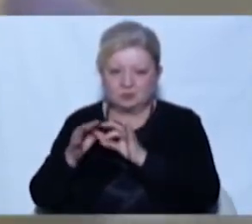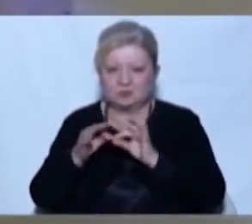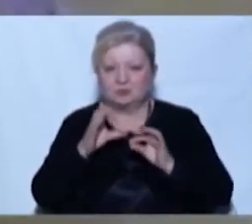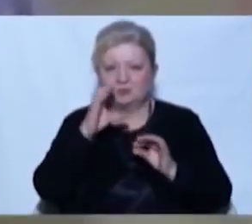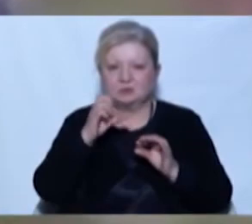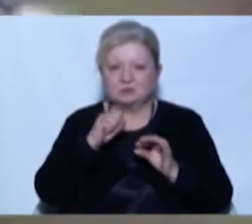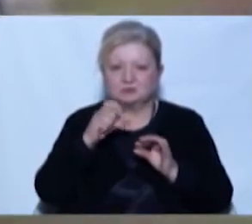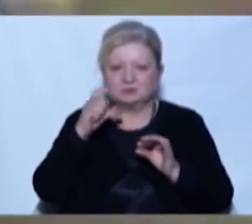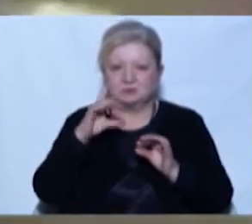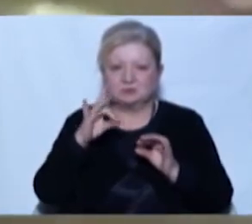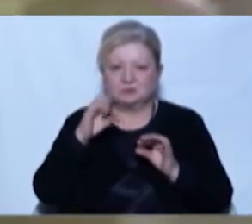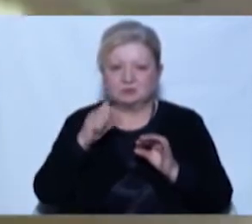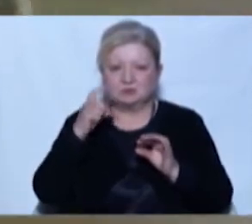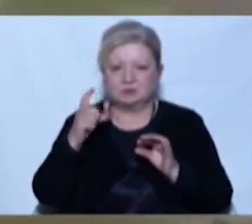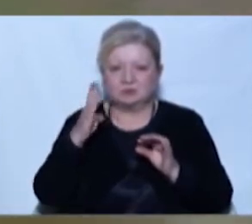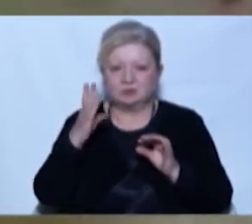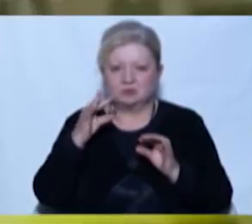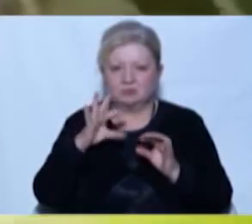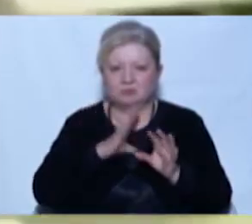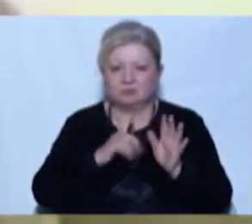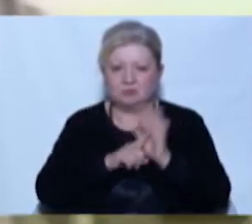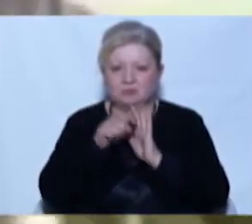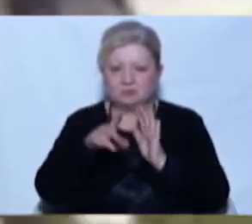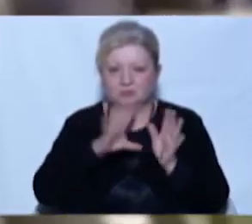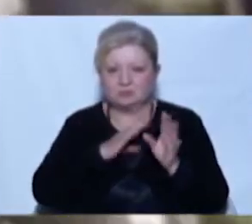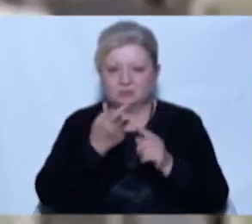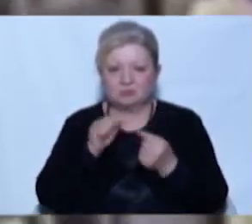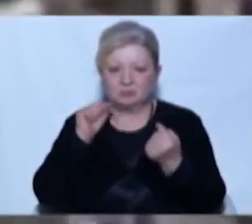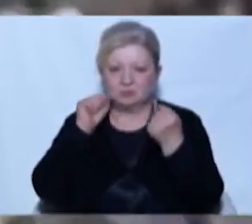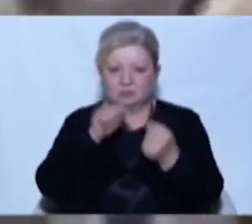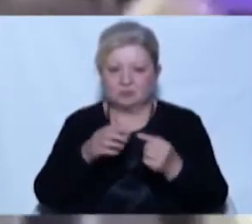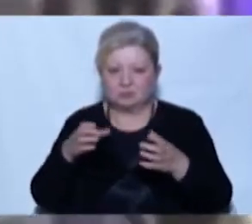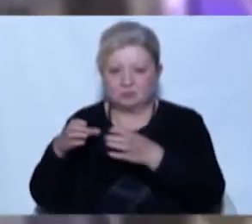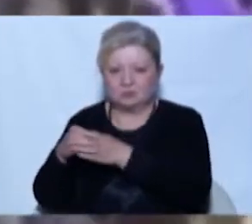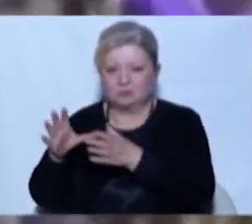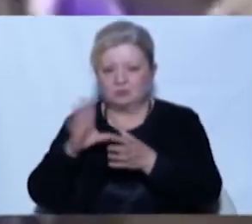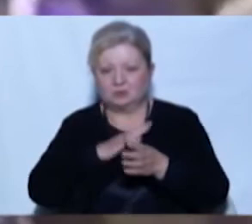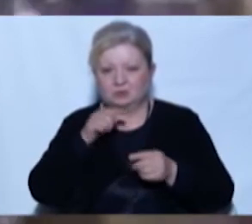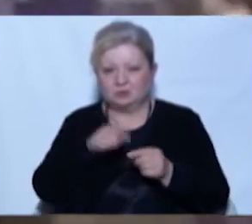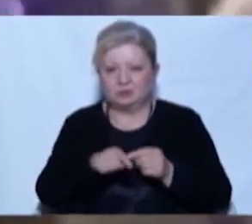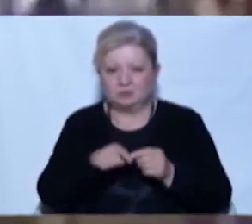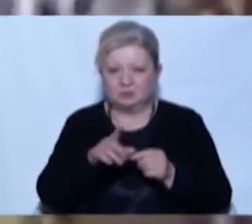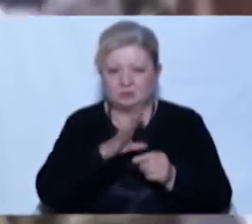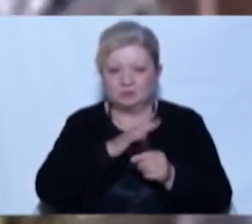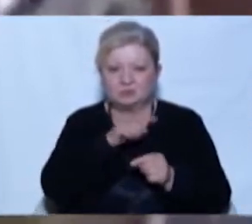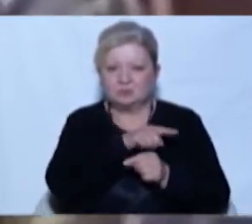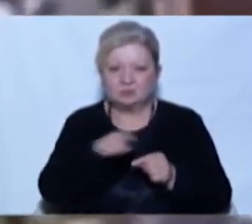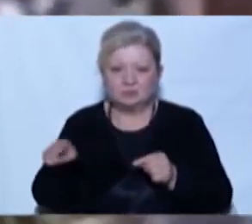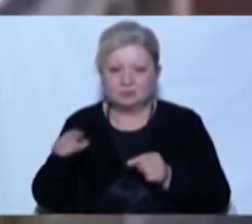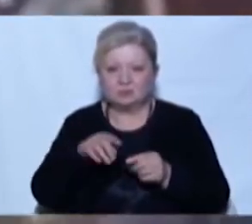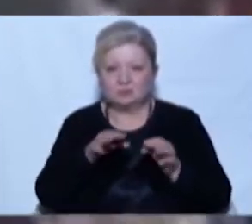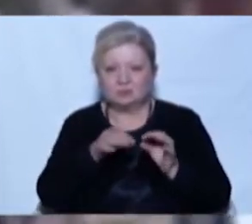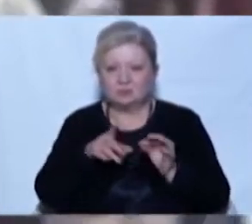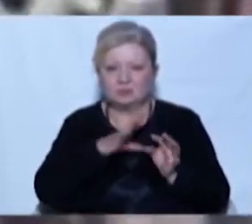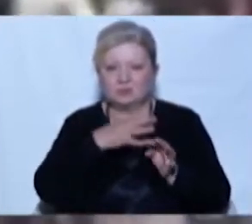სარაევო აღმოჩნდა მაშინ მოწინააღმდეგეთა კალში და უპრეცედენტო შემთხვევა იყო მაშინდელი მსოფლიოს